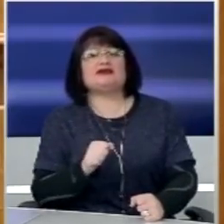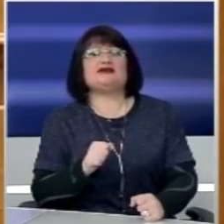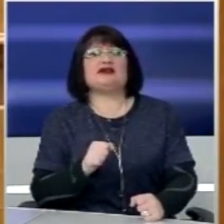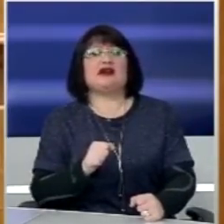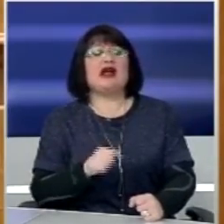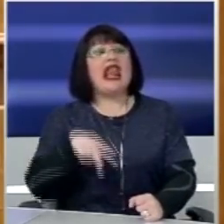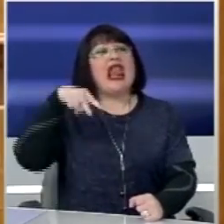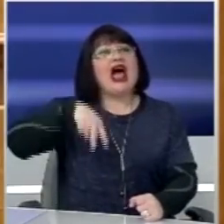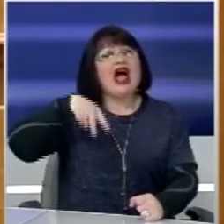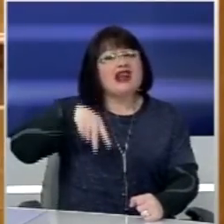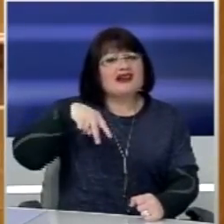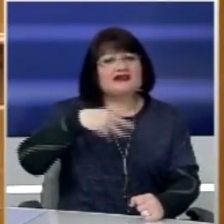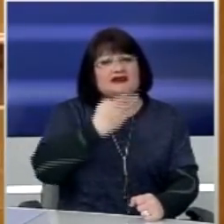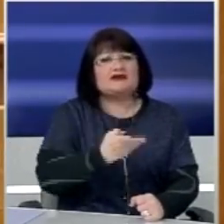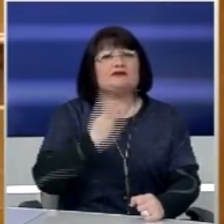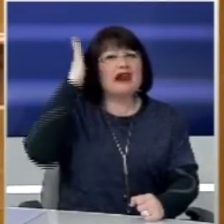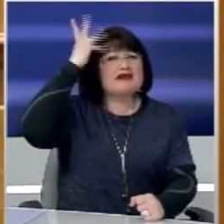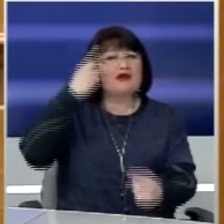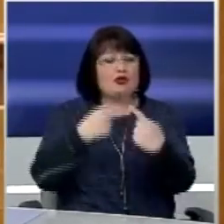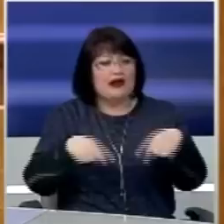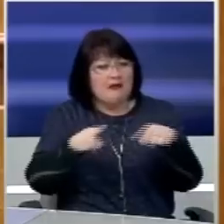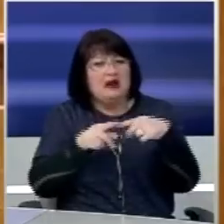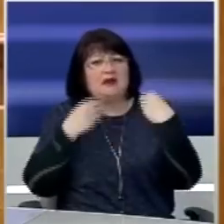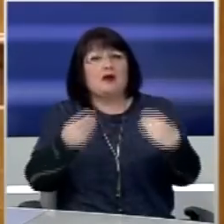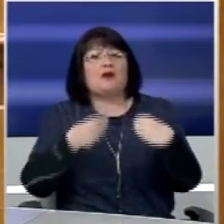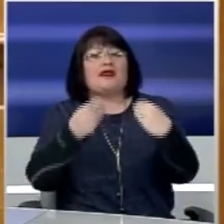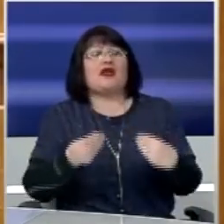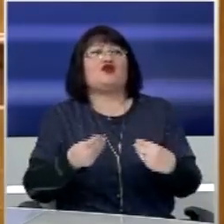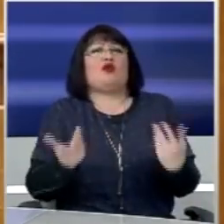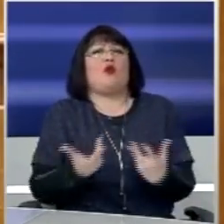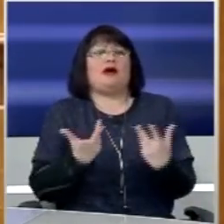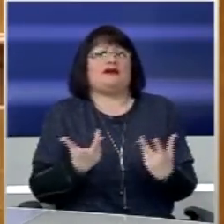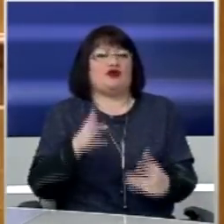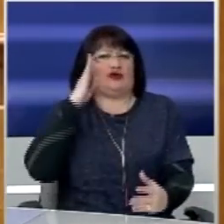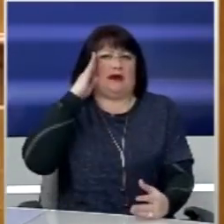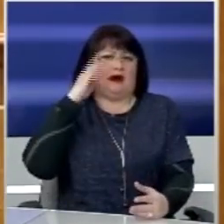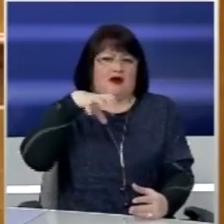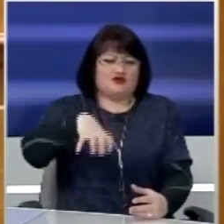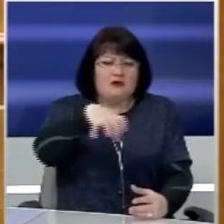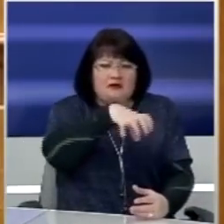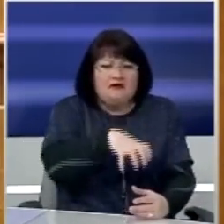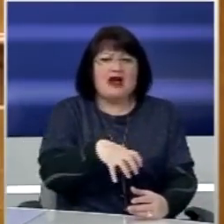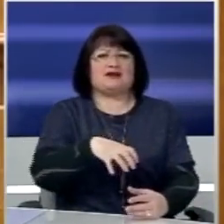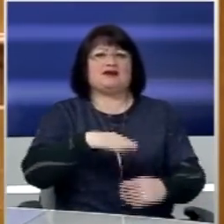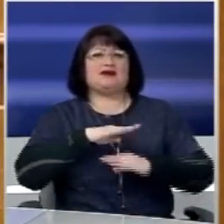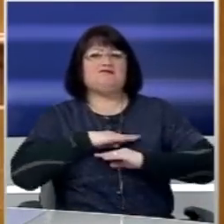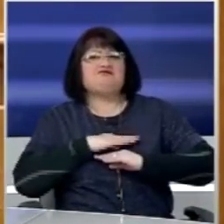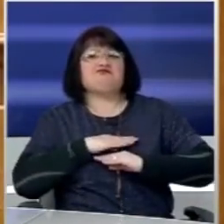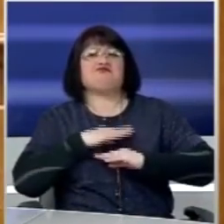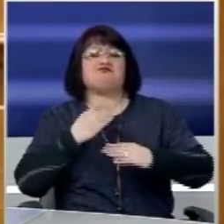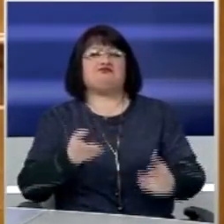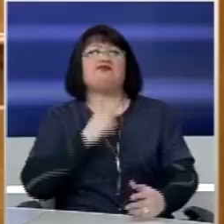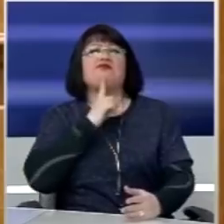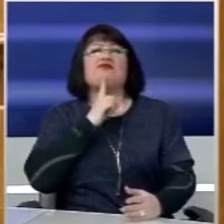στη Λάρισα, το λιμάνι της Αλεξανδρούπολης, ενώ δεν έχει διαψευστεί ότι σε υποδομές όπως